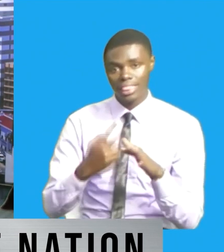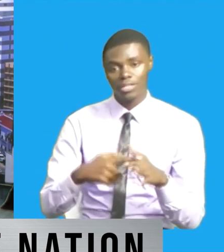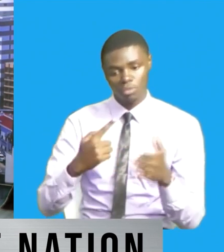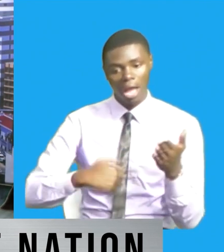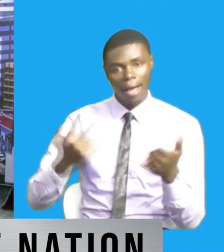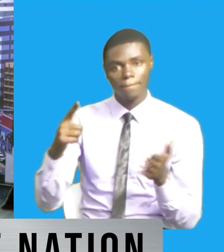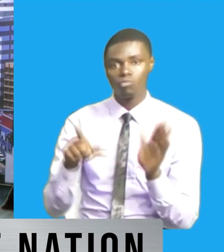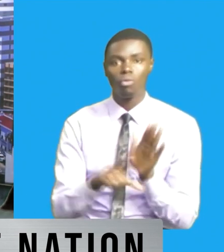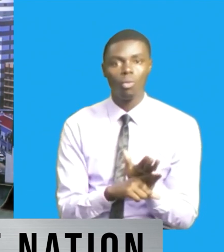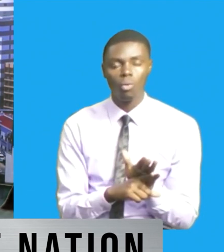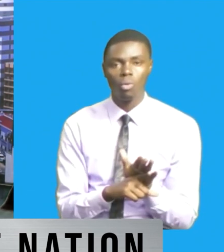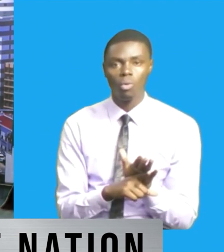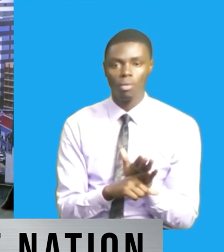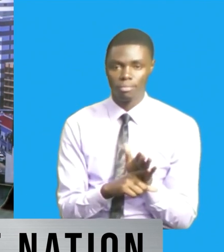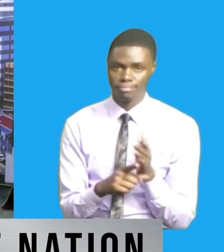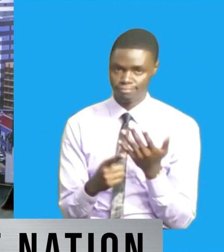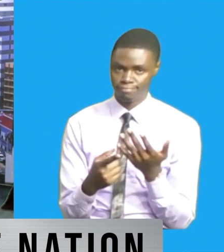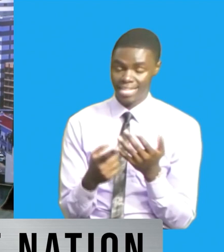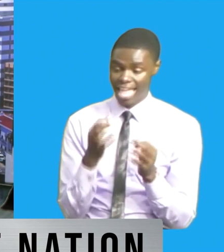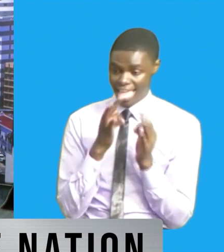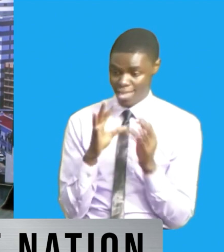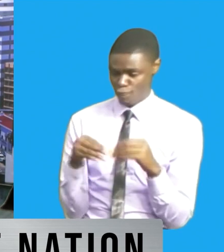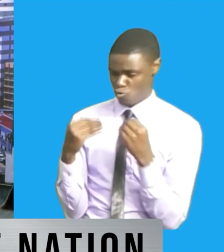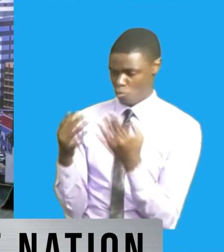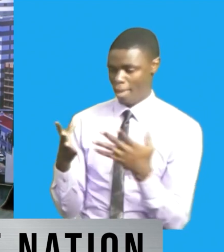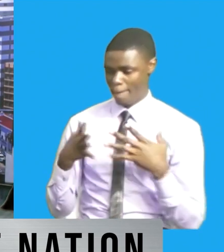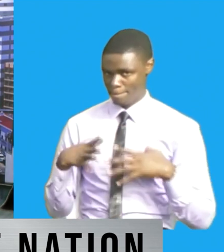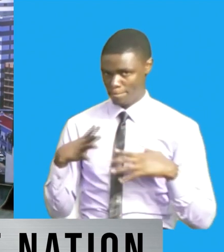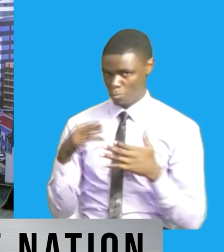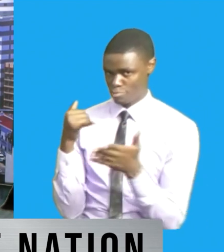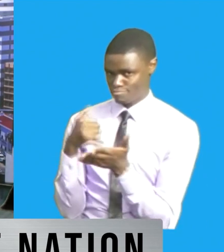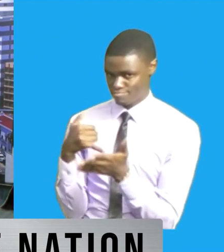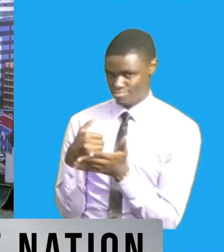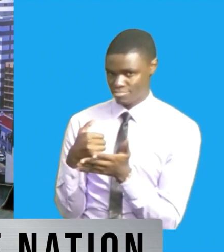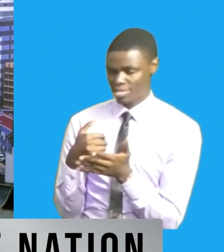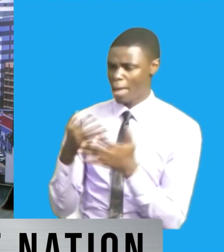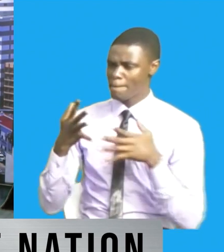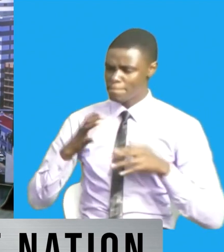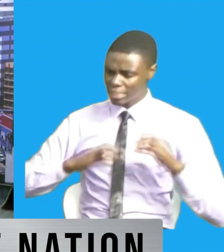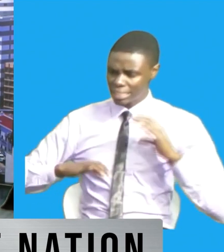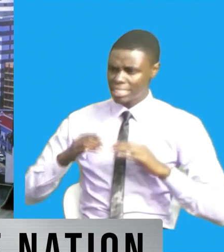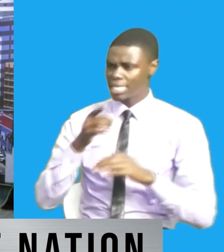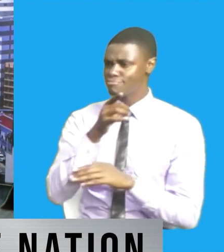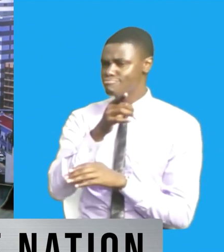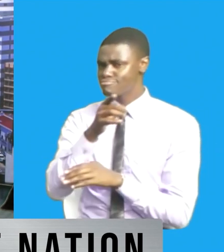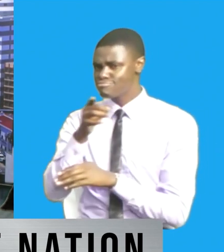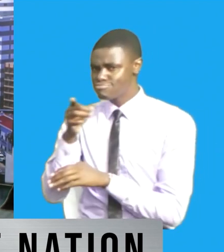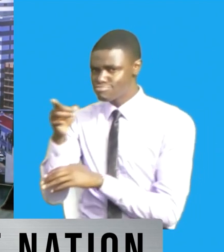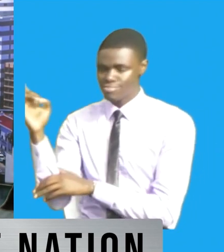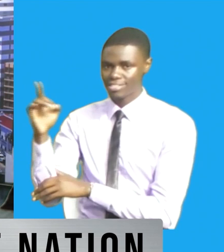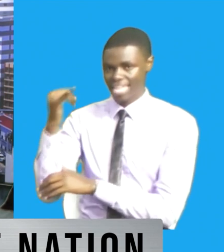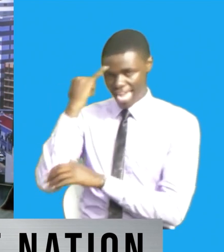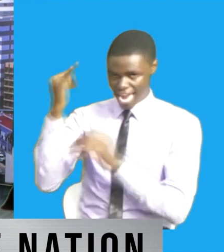sheria. Hajawapo ukiwapatia wananchi nafasi, wananchi wana mafikira. Jona, we are the employers of these